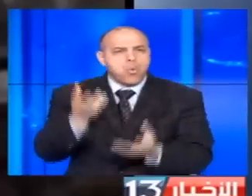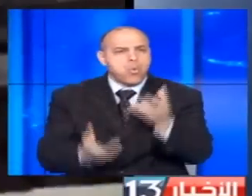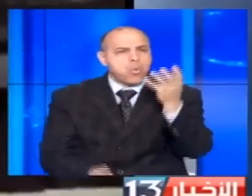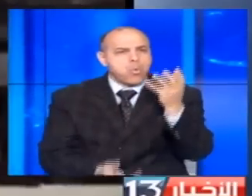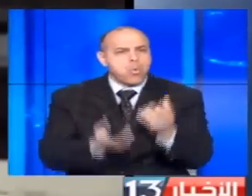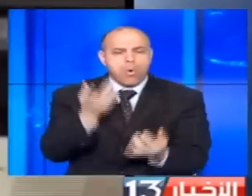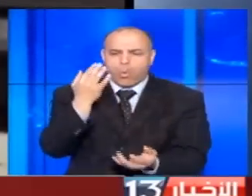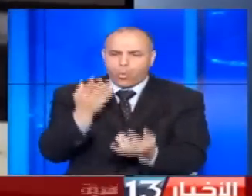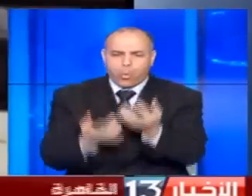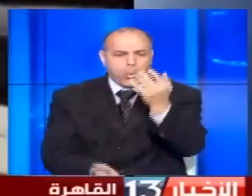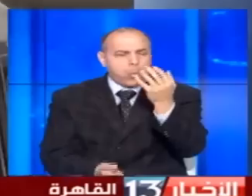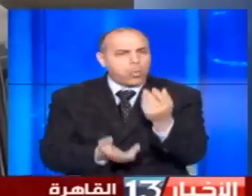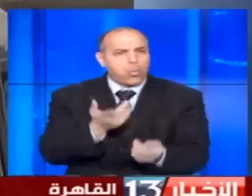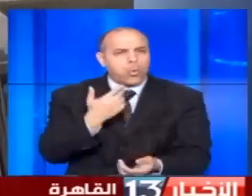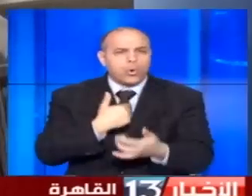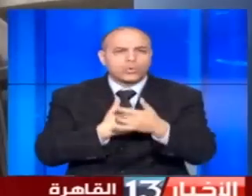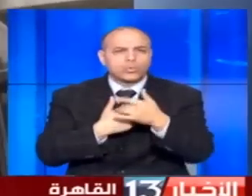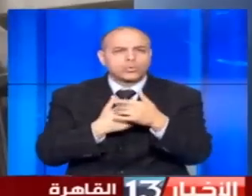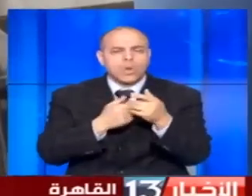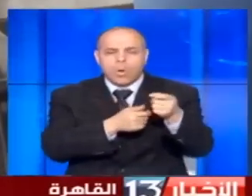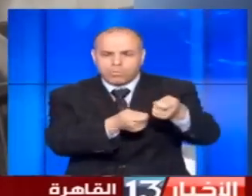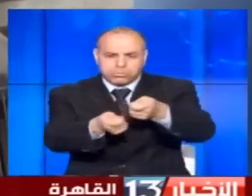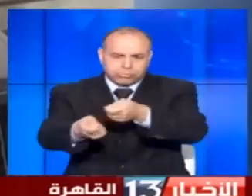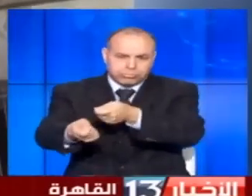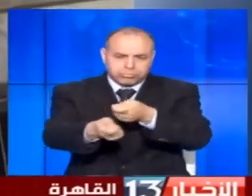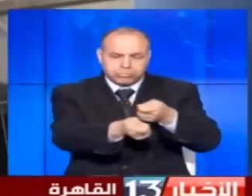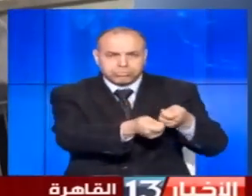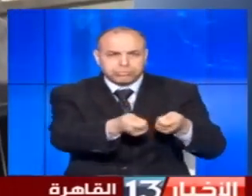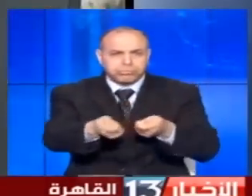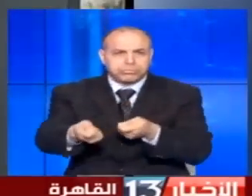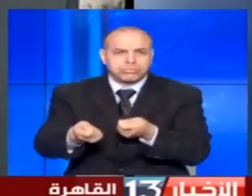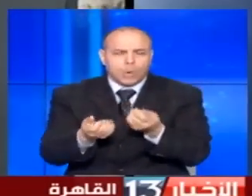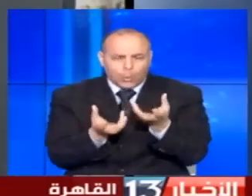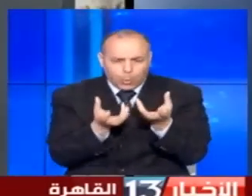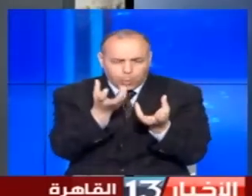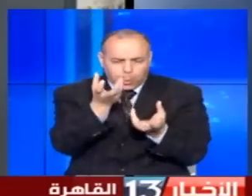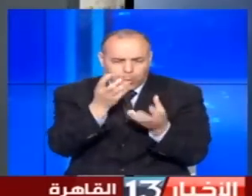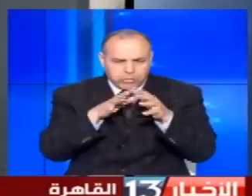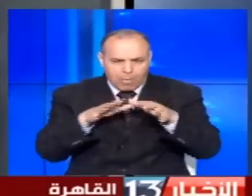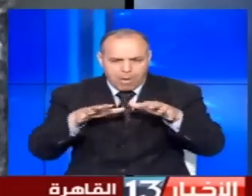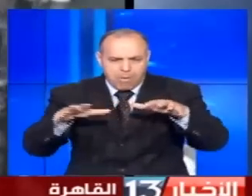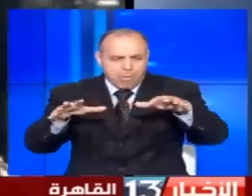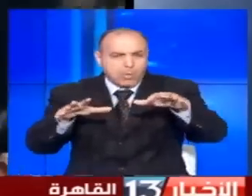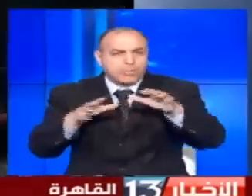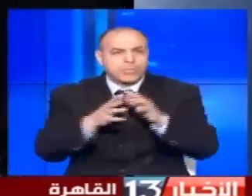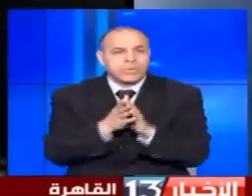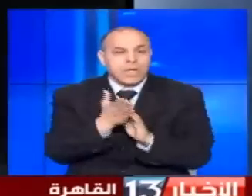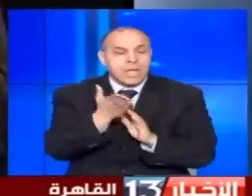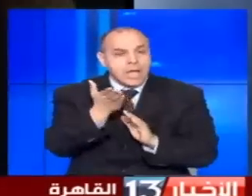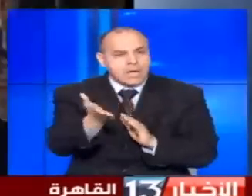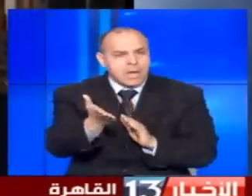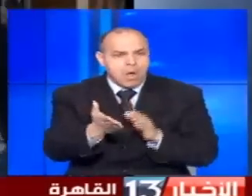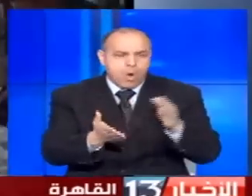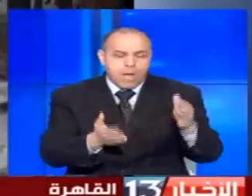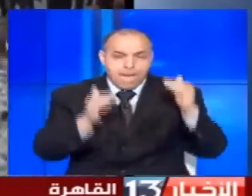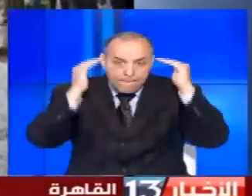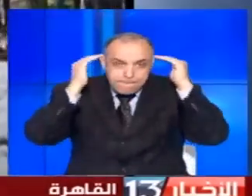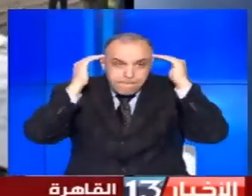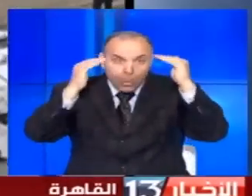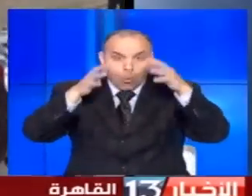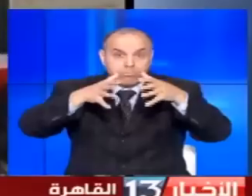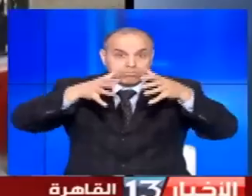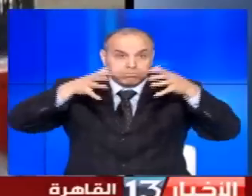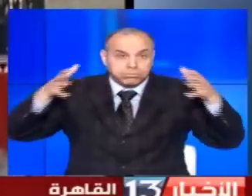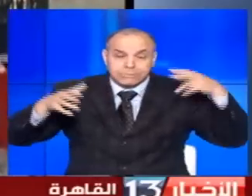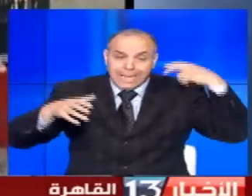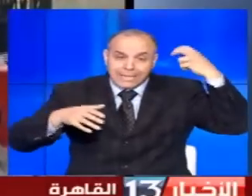والسنه لهب تعاند رجال الاطفاء واثار التفحم منتشره في كل مكان هنا في المحطه الرئيسيه